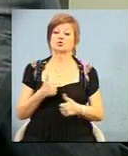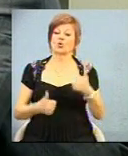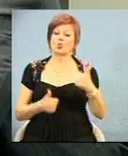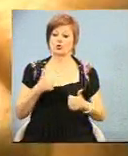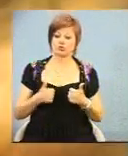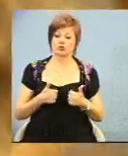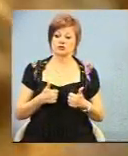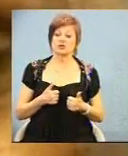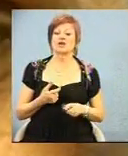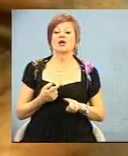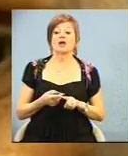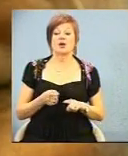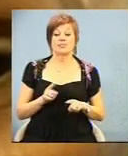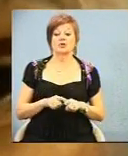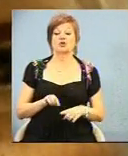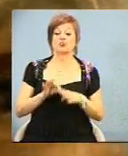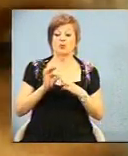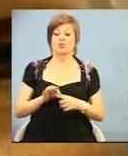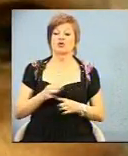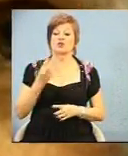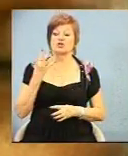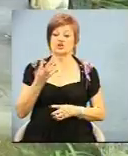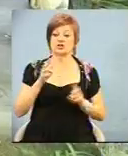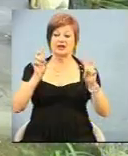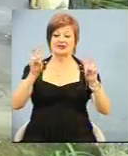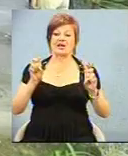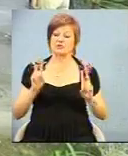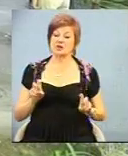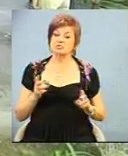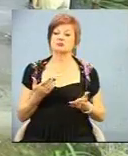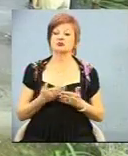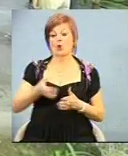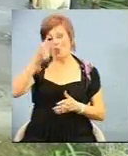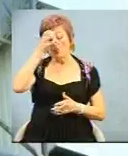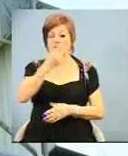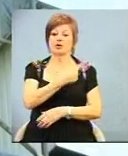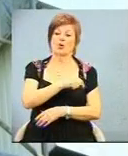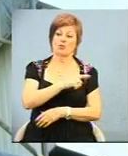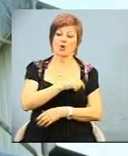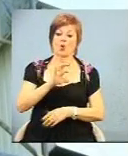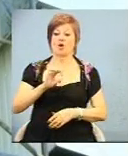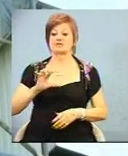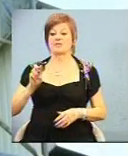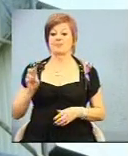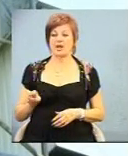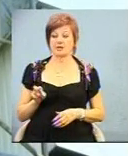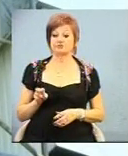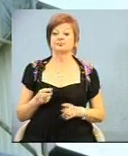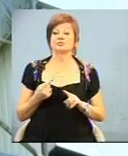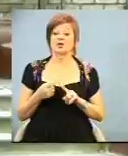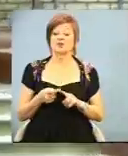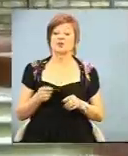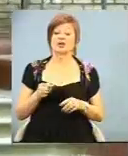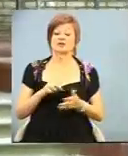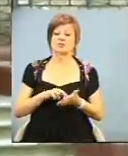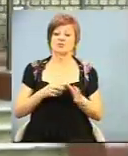депутатський фонд. Геннадій Наумов його проводить у 4 номінаціях – для закладів освіти, лікарень та ОСББ. Заявки на запропоновані